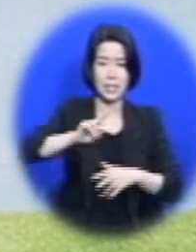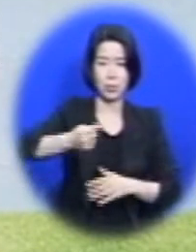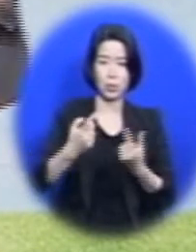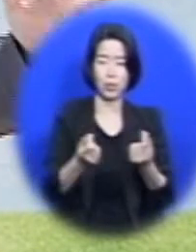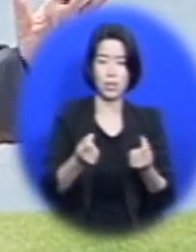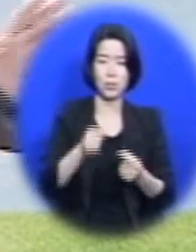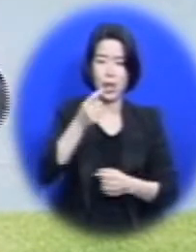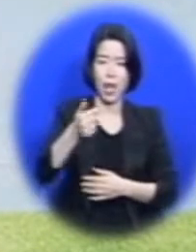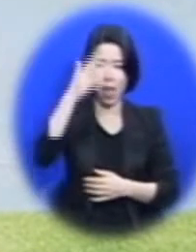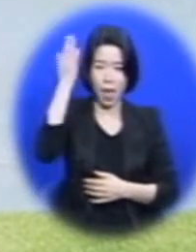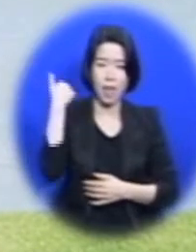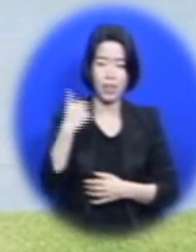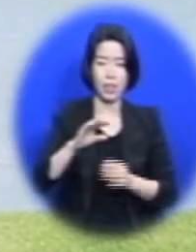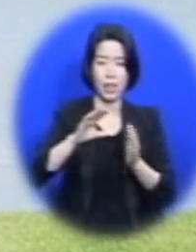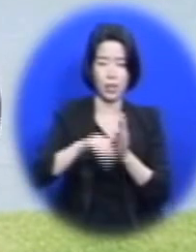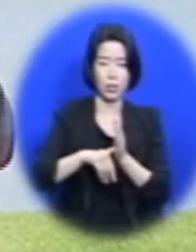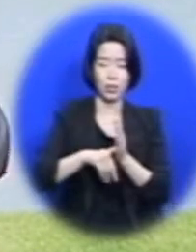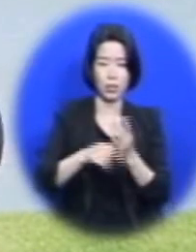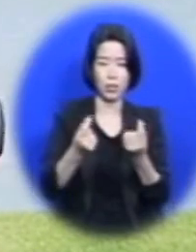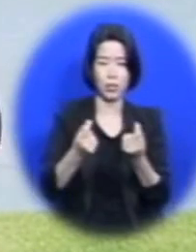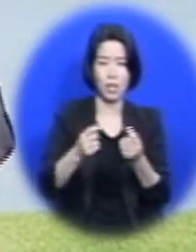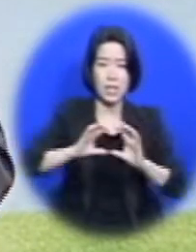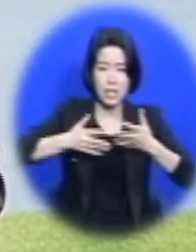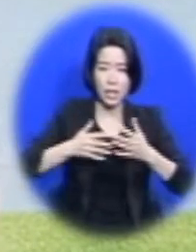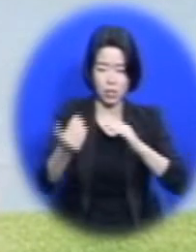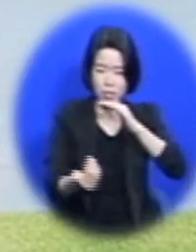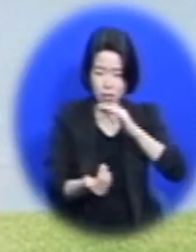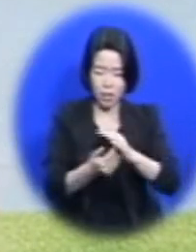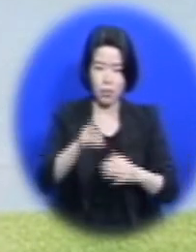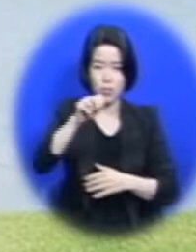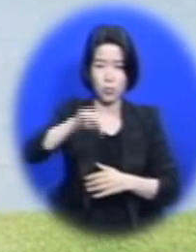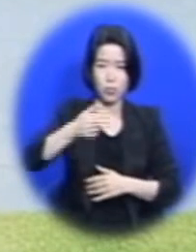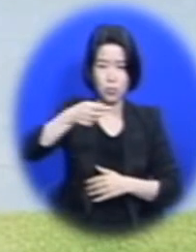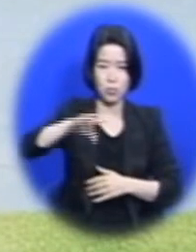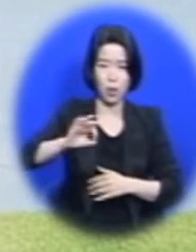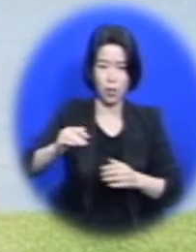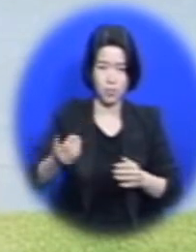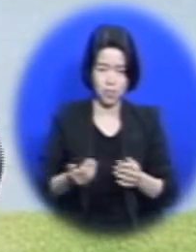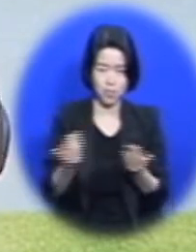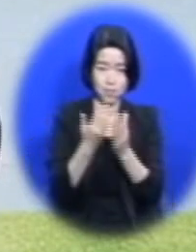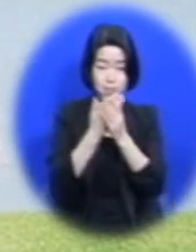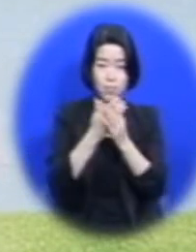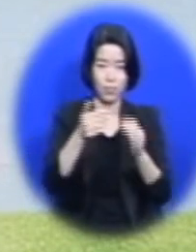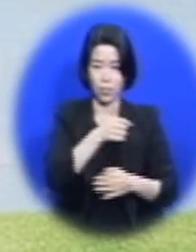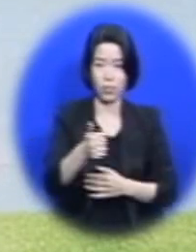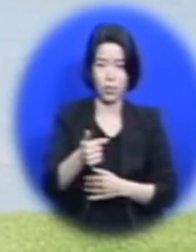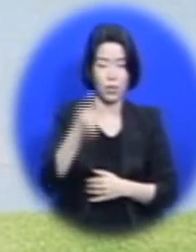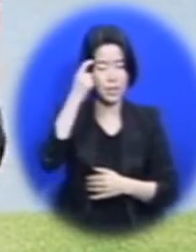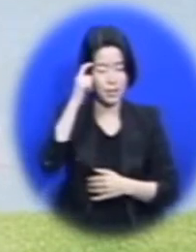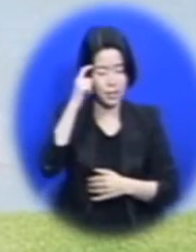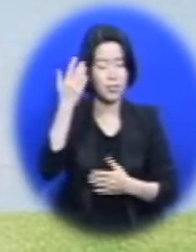그렇지만 그때 당시 세계에서 가장 문명이 발달한 나라, 그리고 사상과